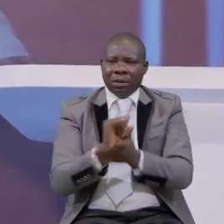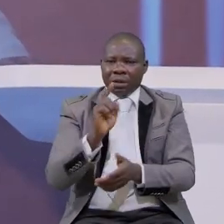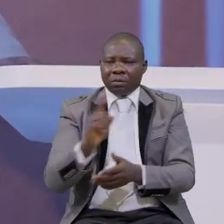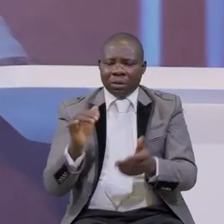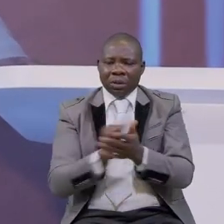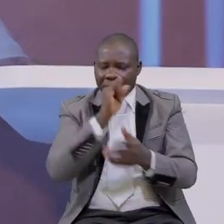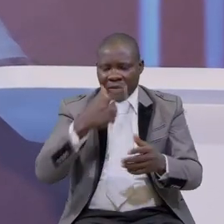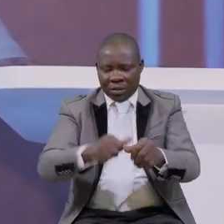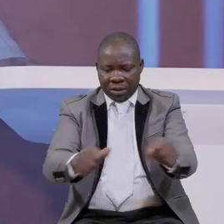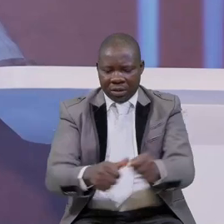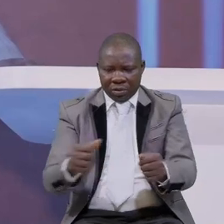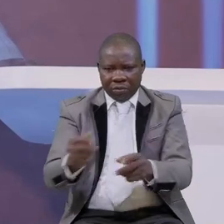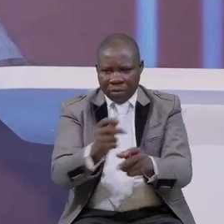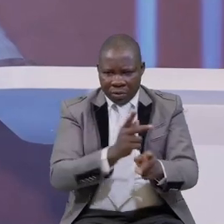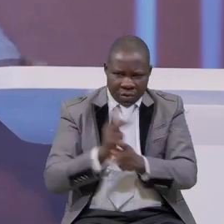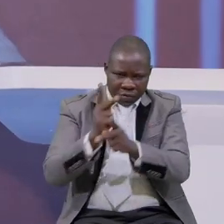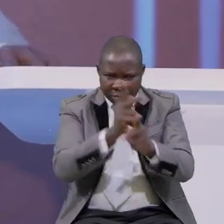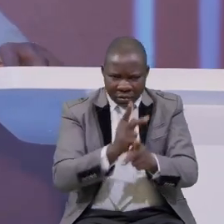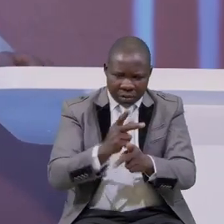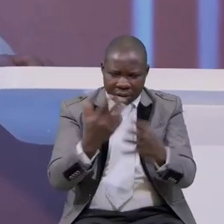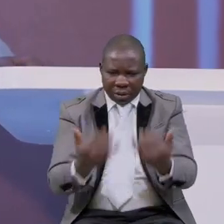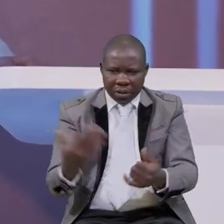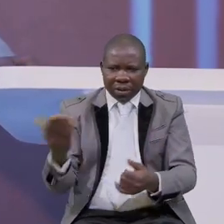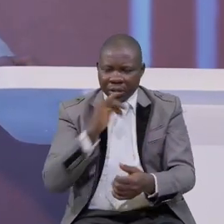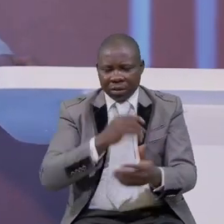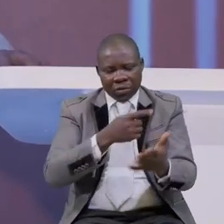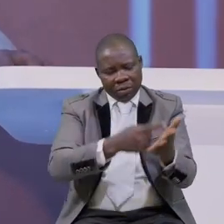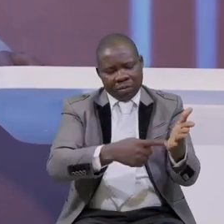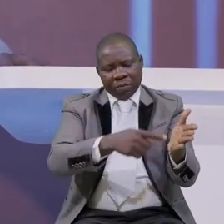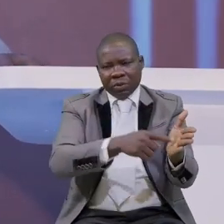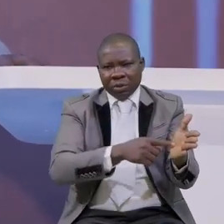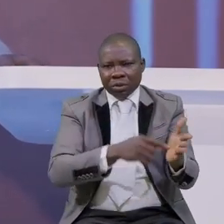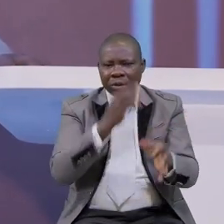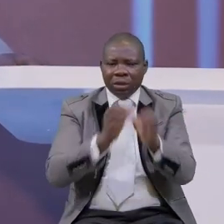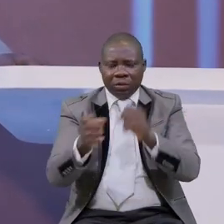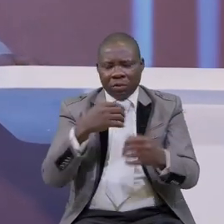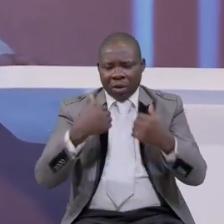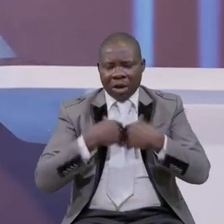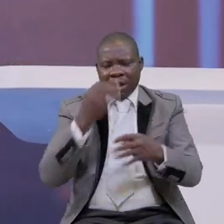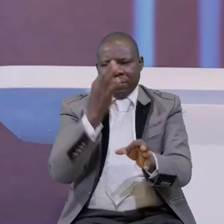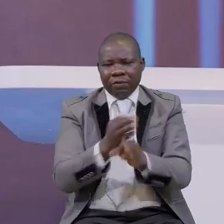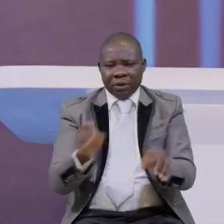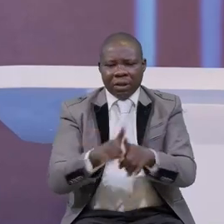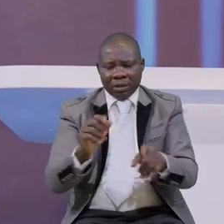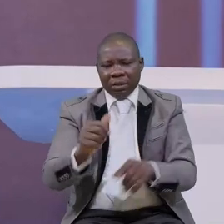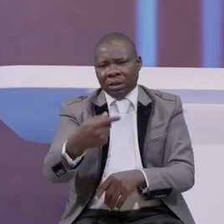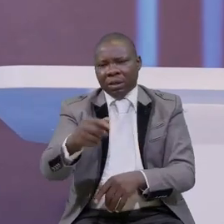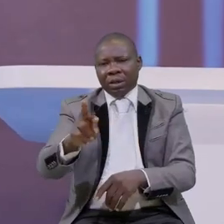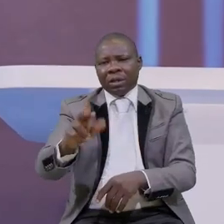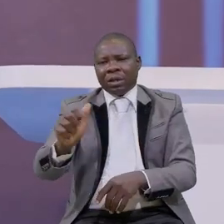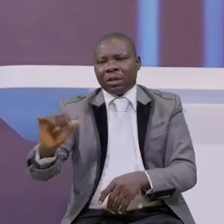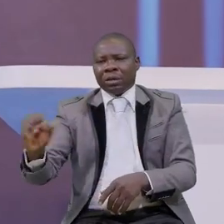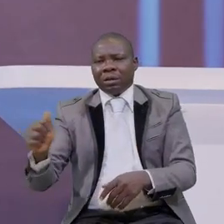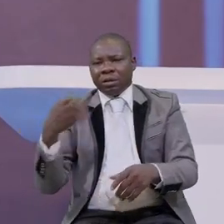le domaine de la supervision. Et il y a la correction. Si vous avez la foi comme un grain de sénévé,